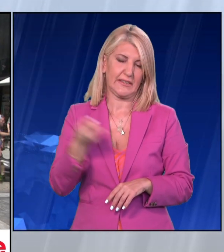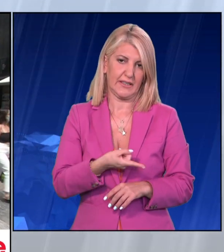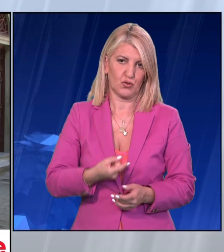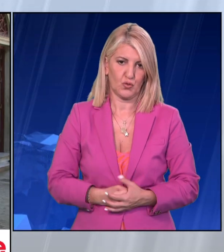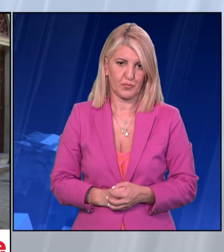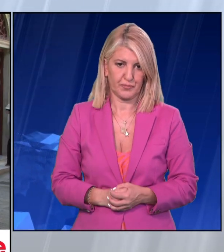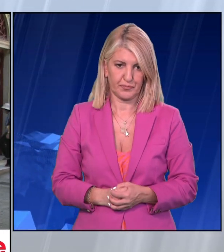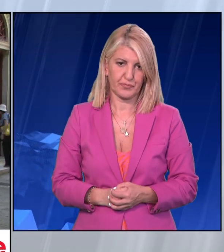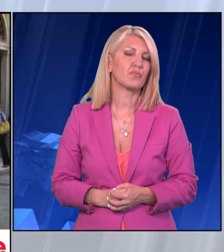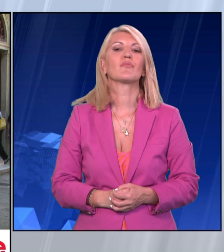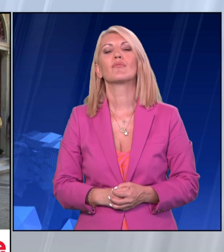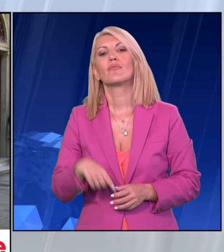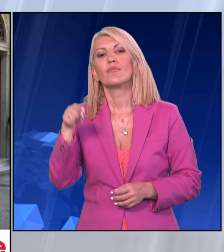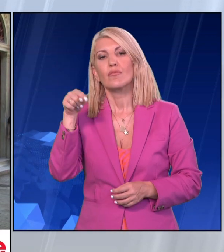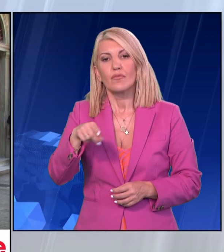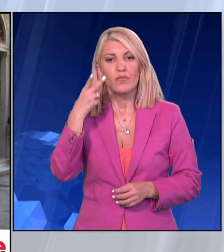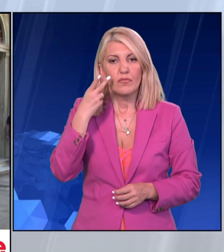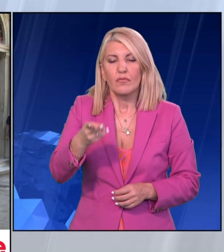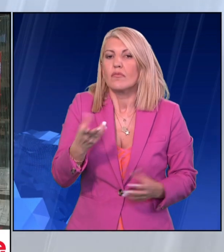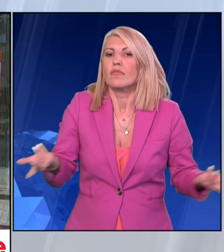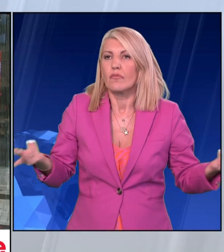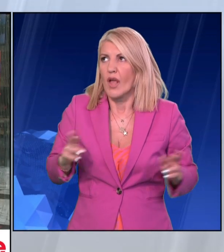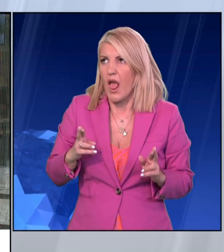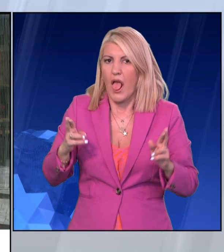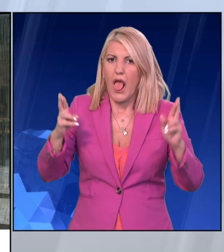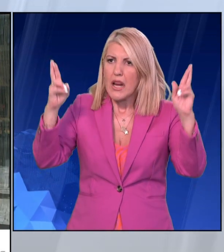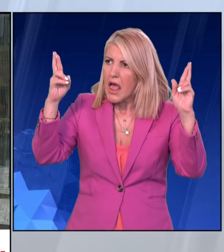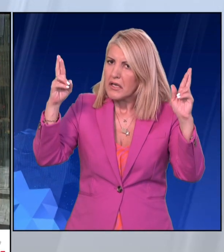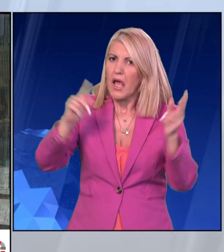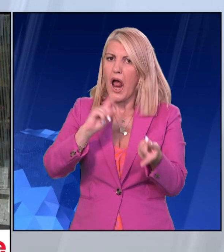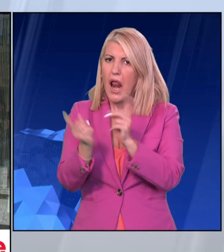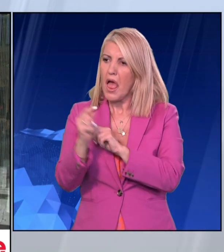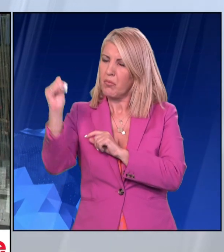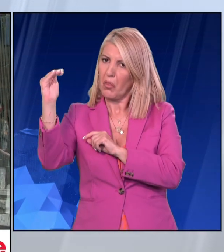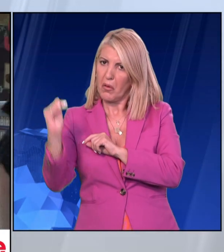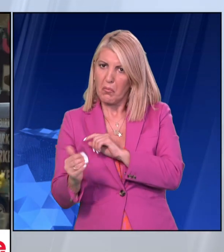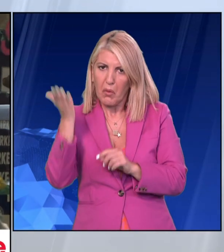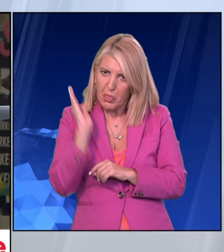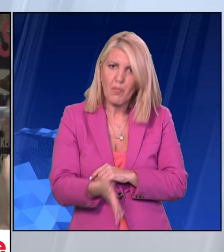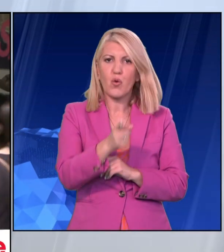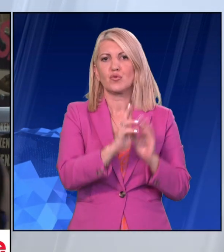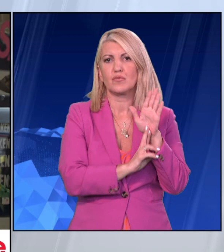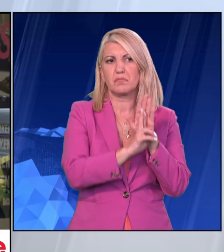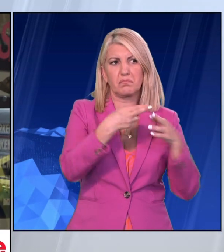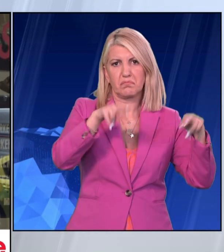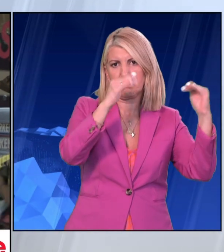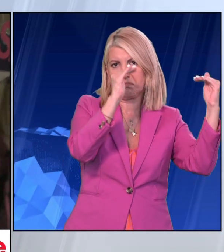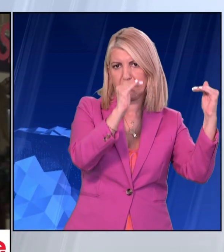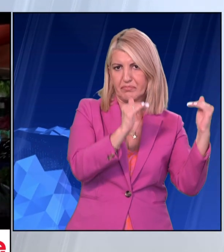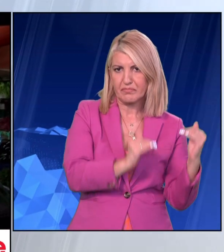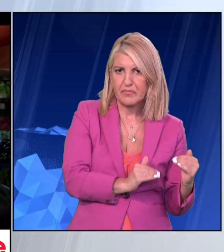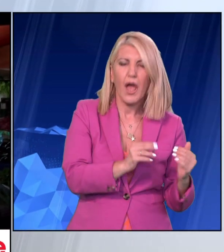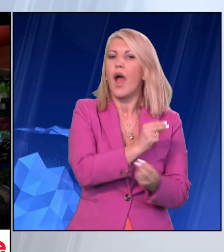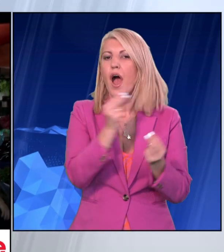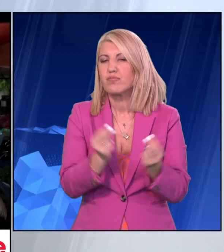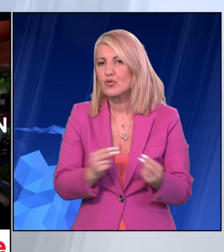Με το κόστος της ενέργειας χαμηλό και τις εκπτώσεις των λιανεμπόριων αποτελούν παράγοντα μείωσης του πληθωρισμού, είναι σαφές ότι για την αύξηση ευθύνονται